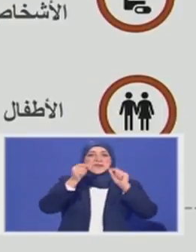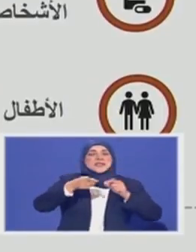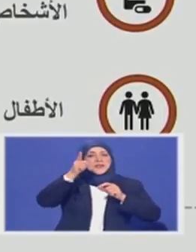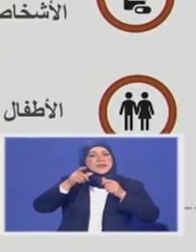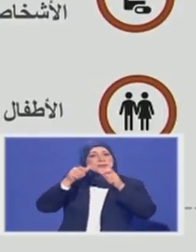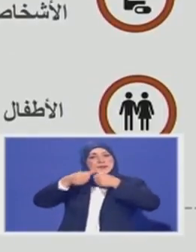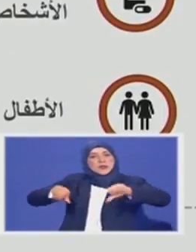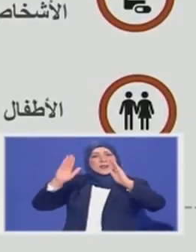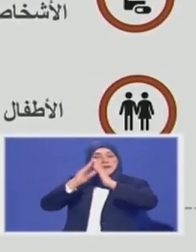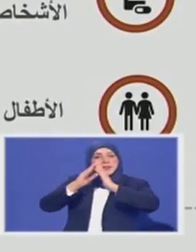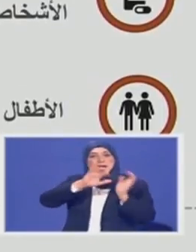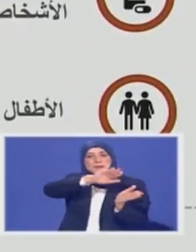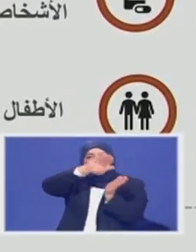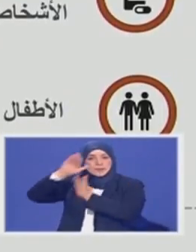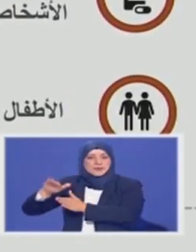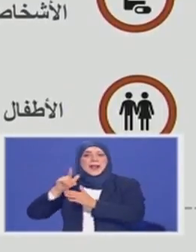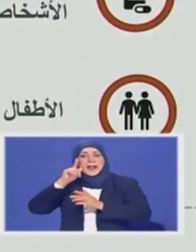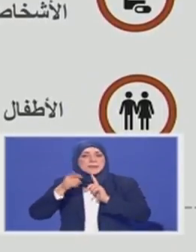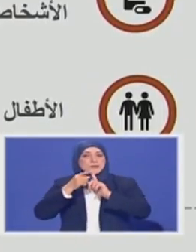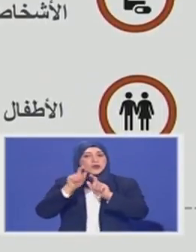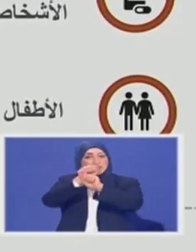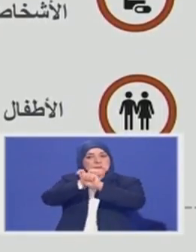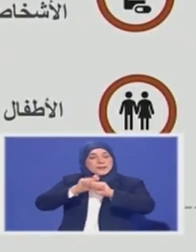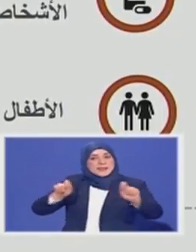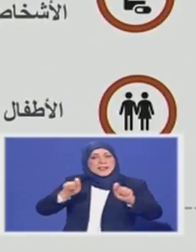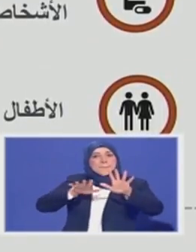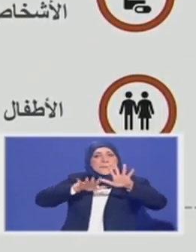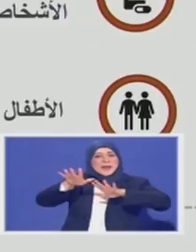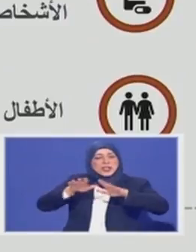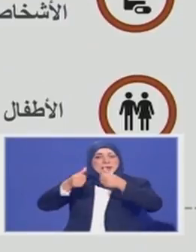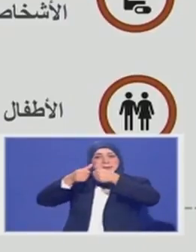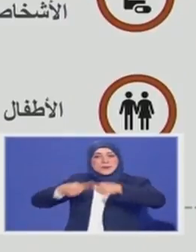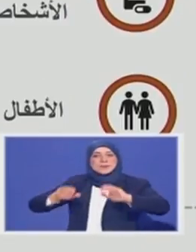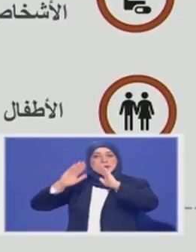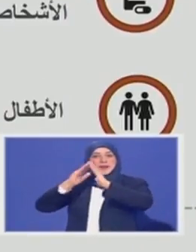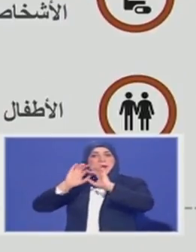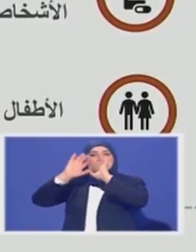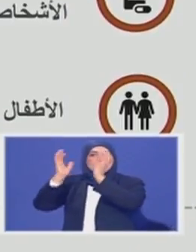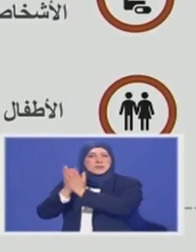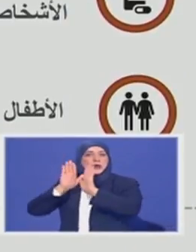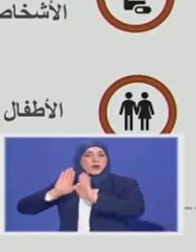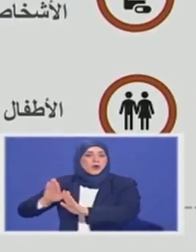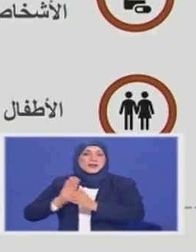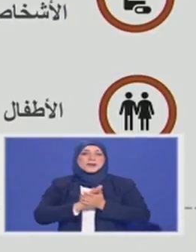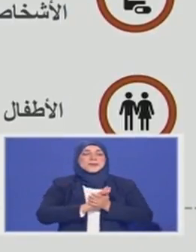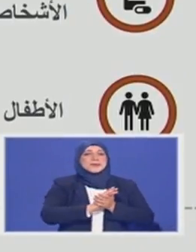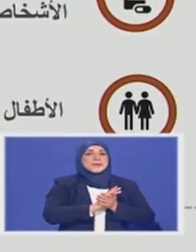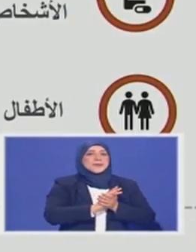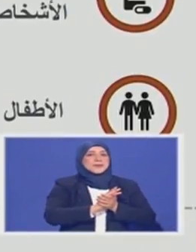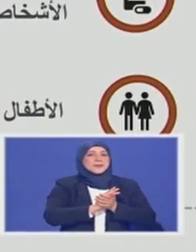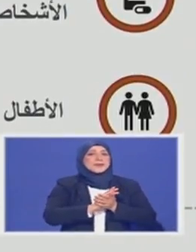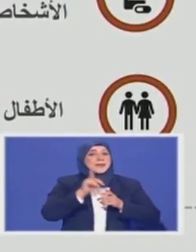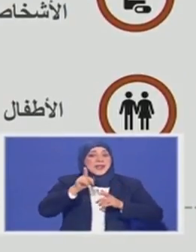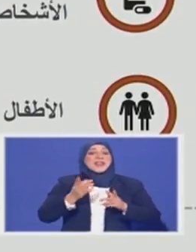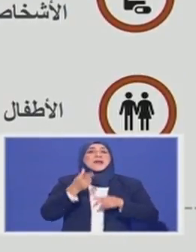الشامل ومطالبين أنهم يلتزموا بتدابير الحجر الشامل. وهذه الفئات معناها قدمت من